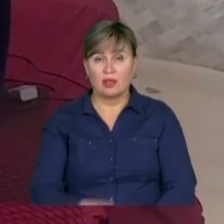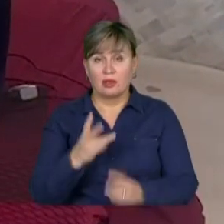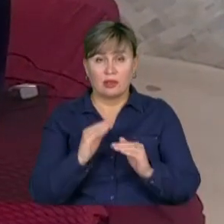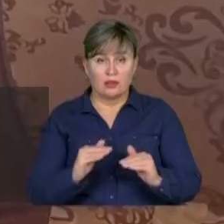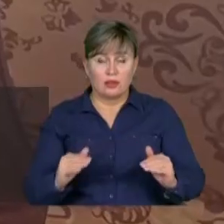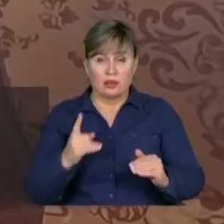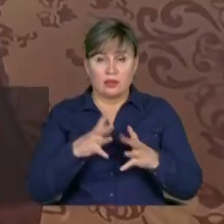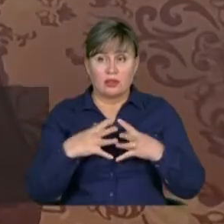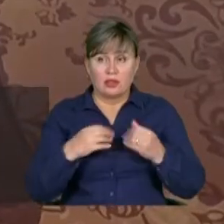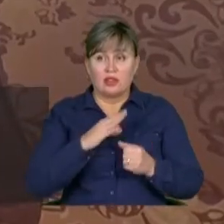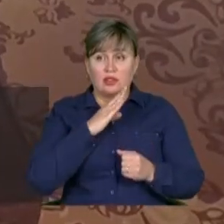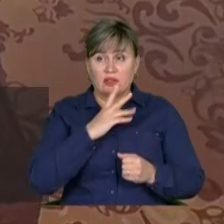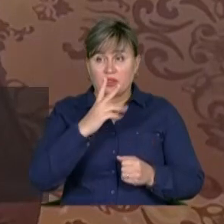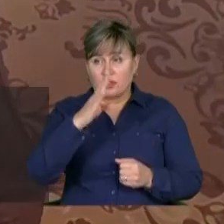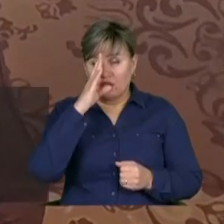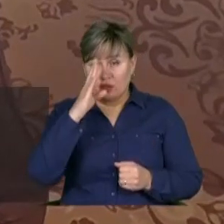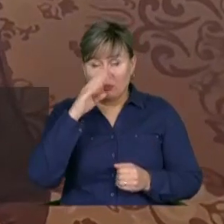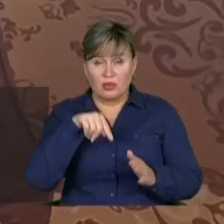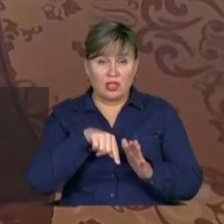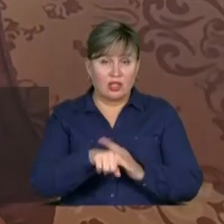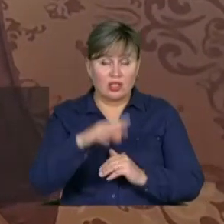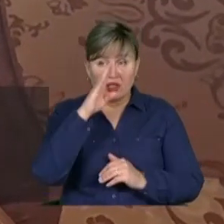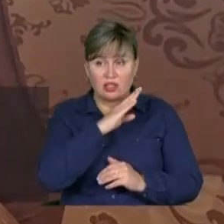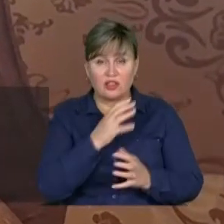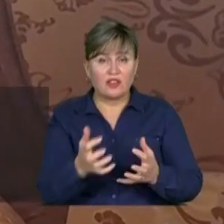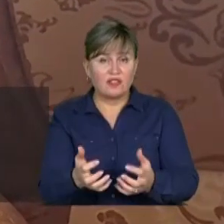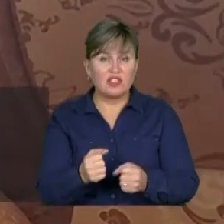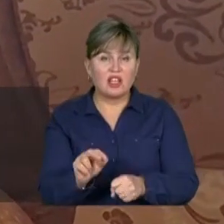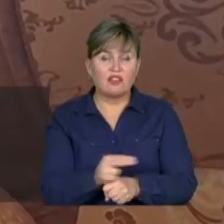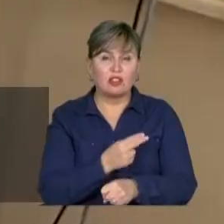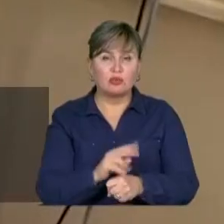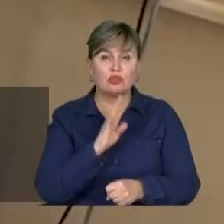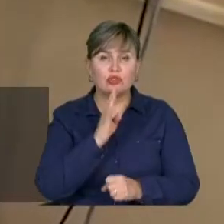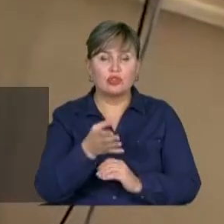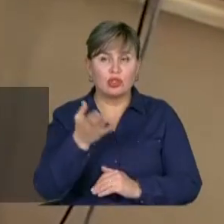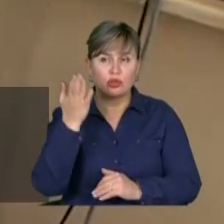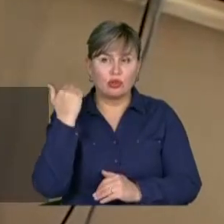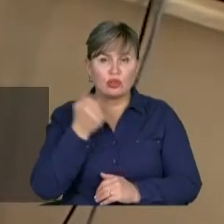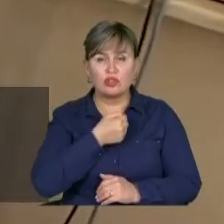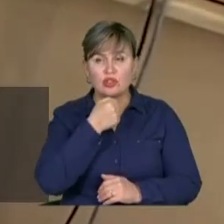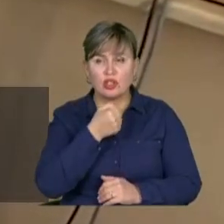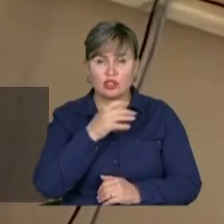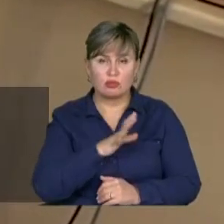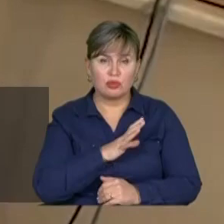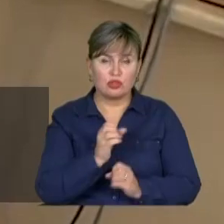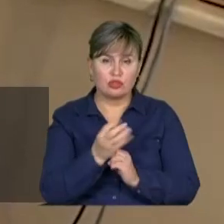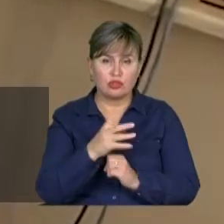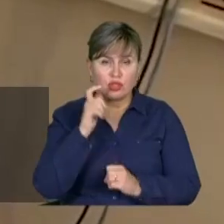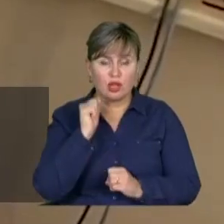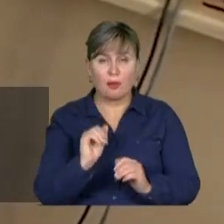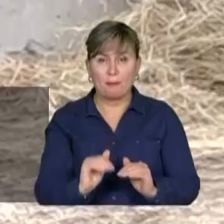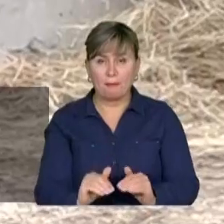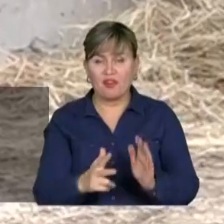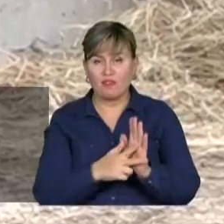одной семьи, девочку и двух мальчиков, патронатные родители взяли на воспитание 4 года назад. Старший из них было 14, а